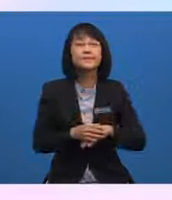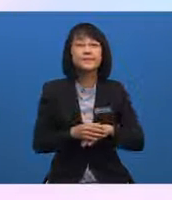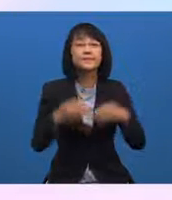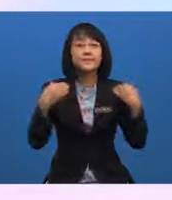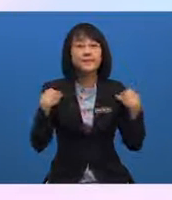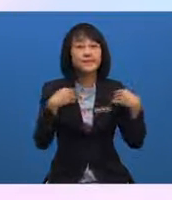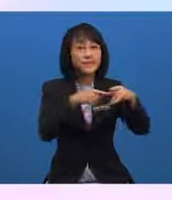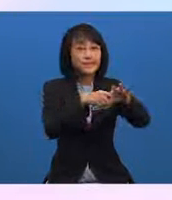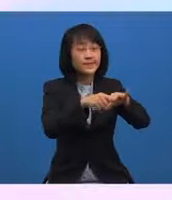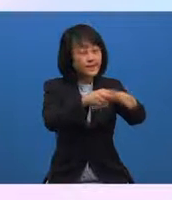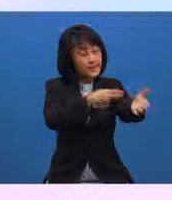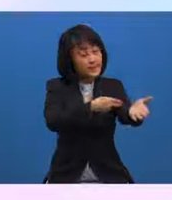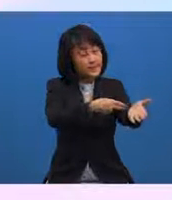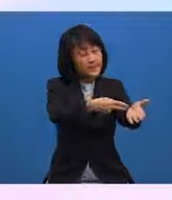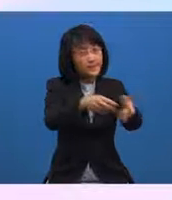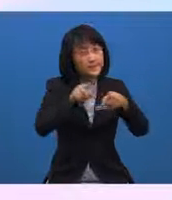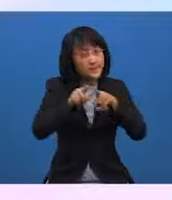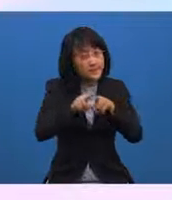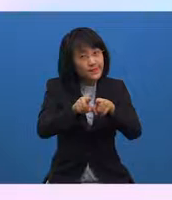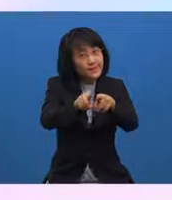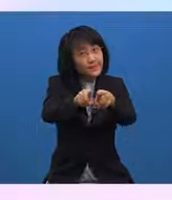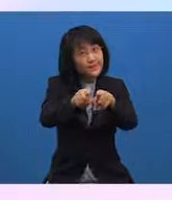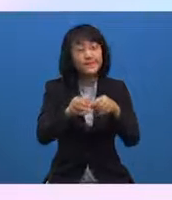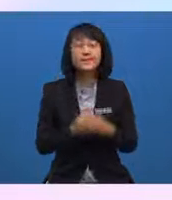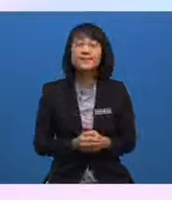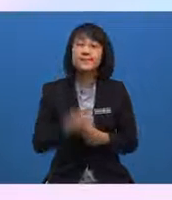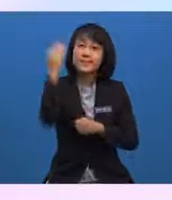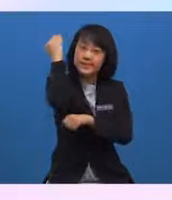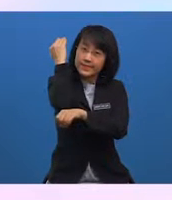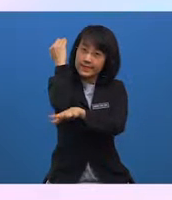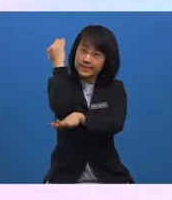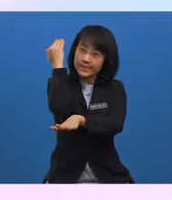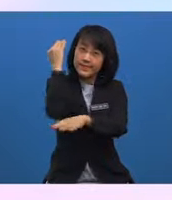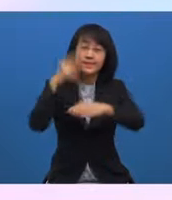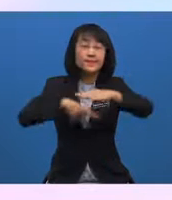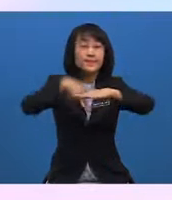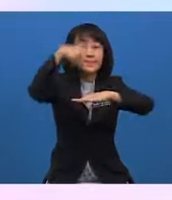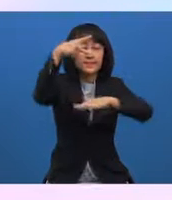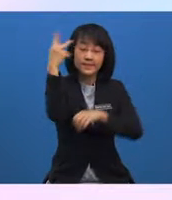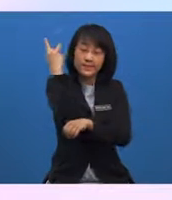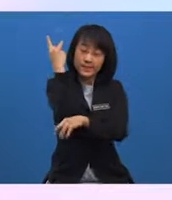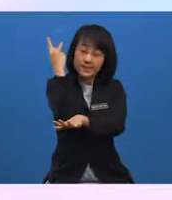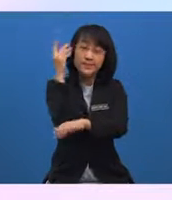berurat selari. Akar pokok pandan pula ialah jenis akar serabut.